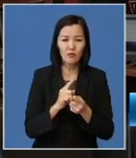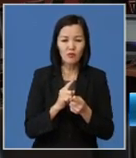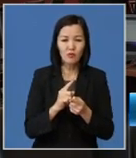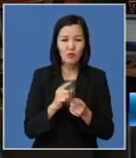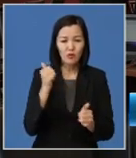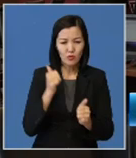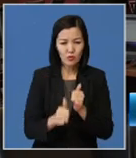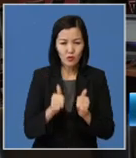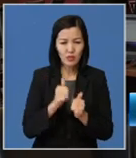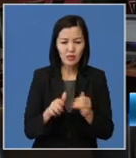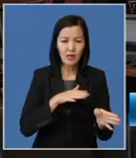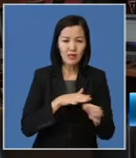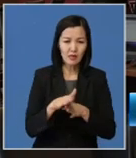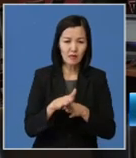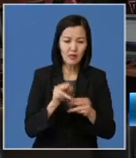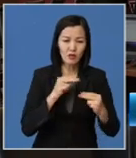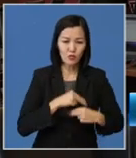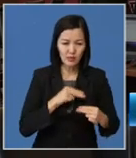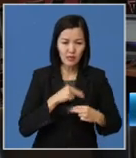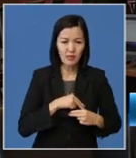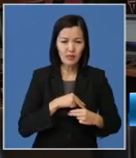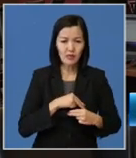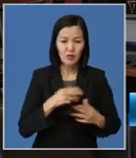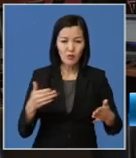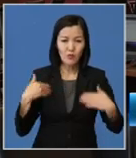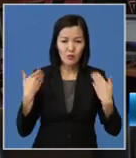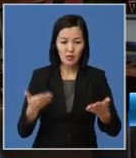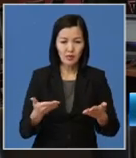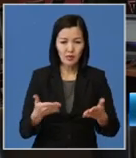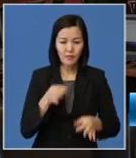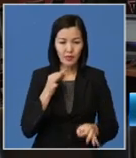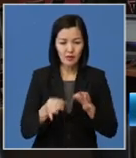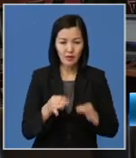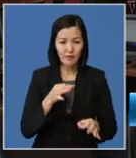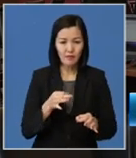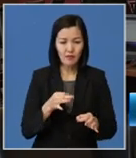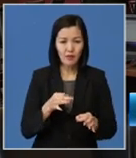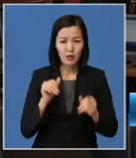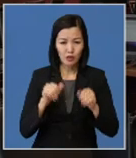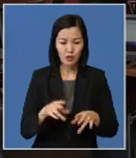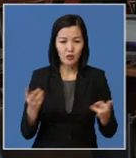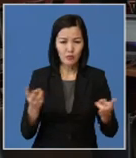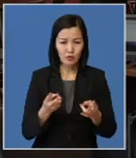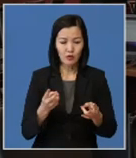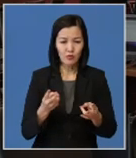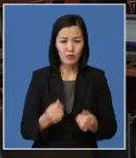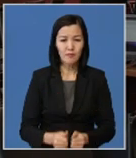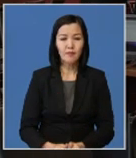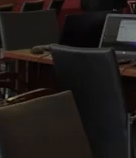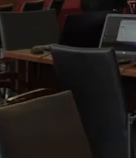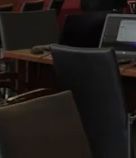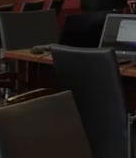күнделікті атқарып жатқан жұмыстарын мысалы ортаға салып, талқылап бір шешімдер шығарады деп ойлаймыз.